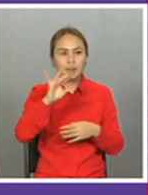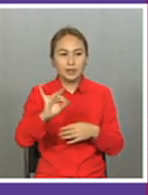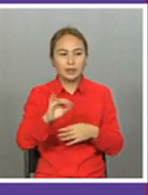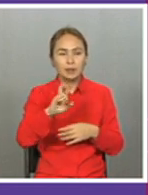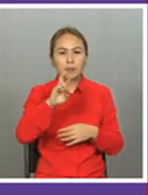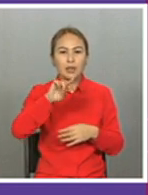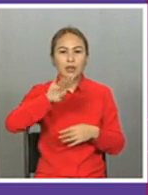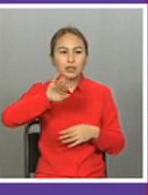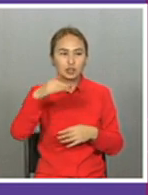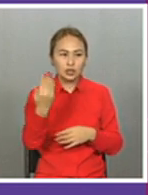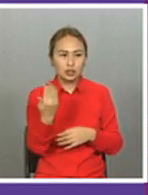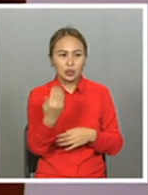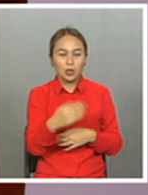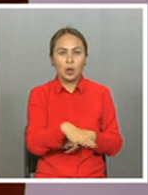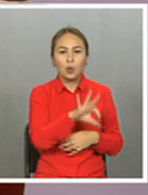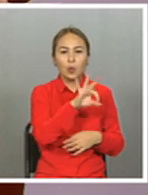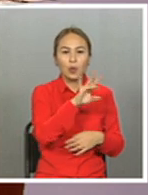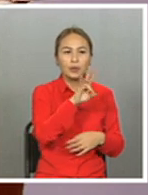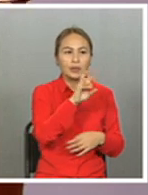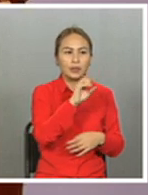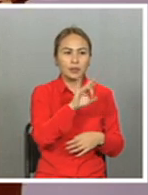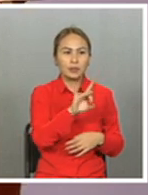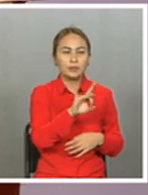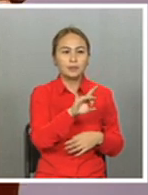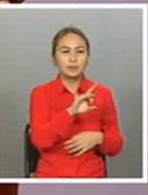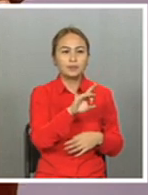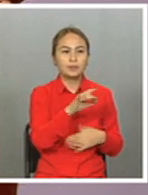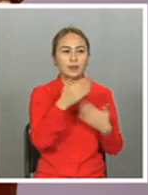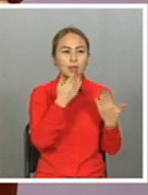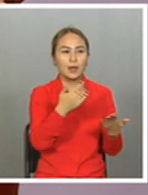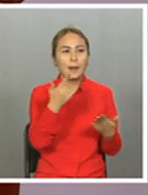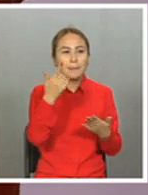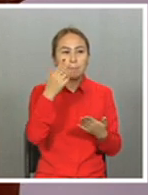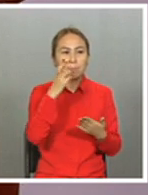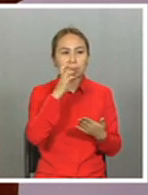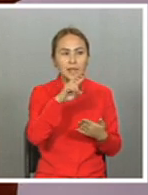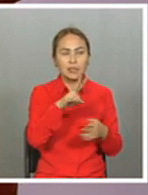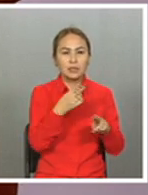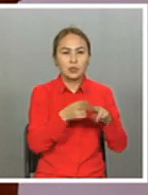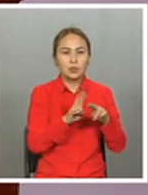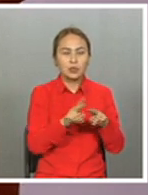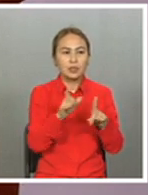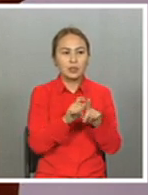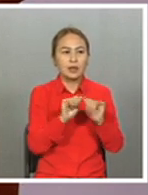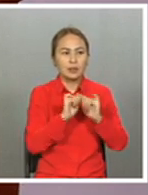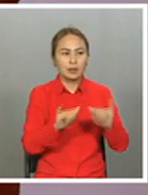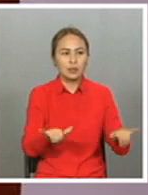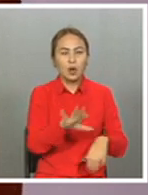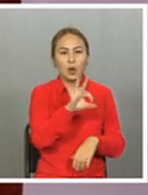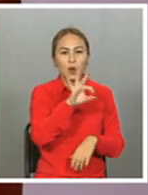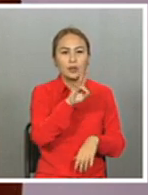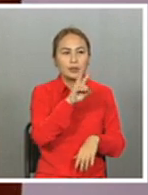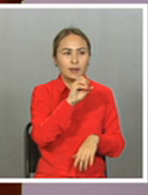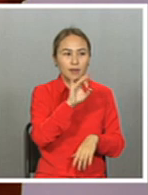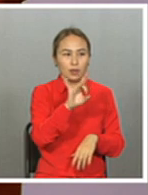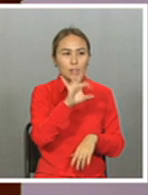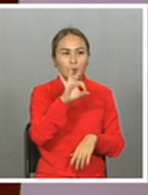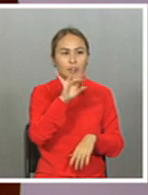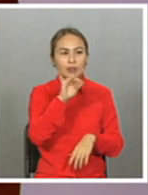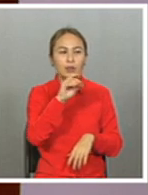білімді, білгіш. Бұл сөздер біл түбірінен тараған. Өнер,